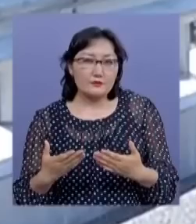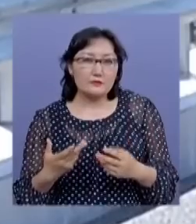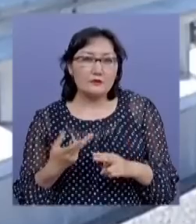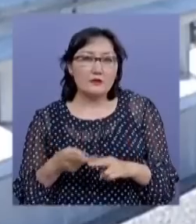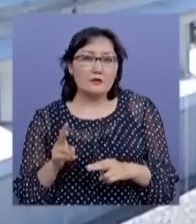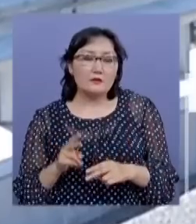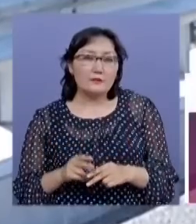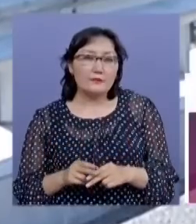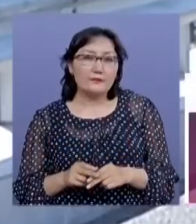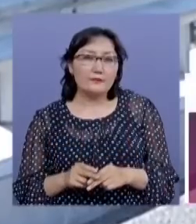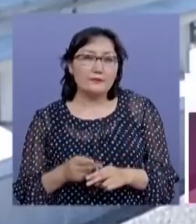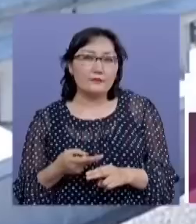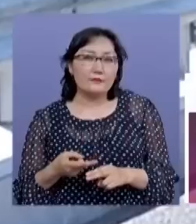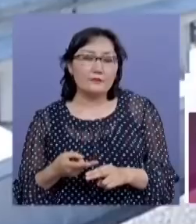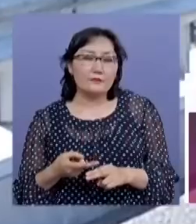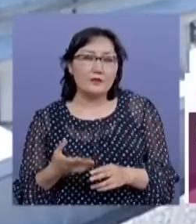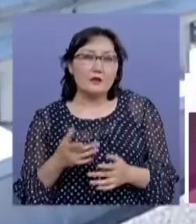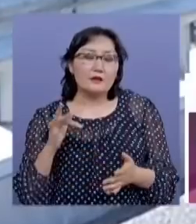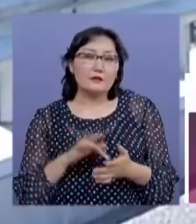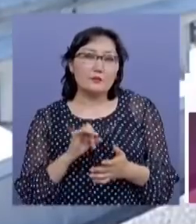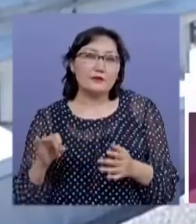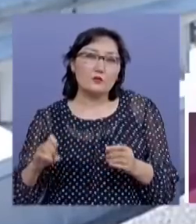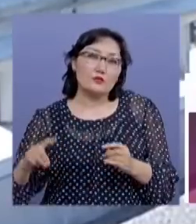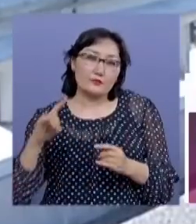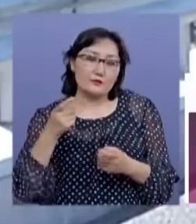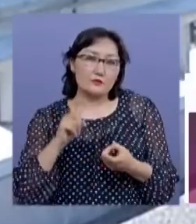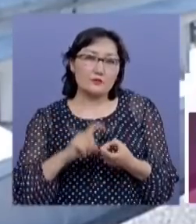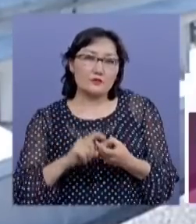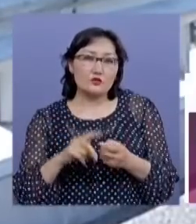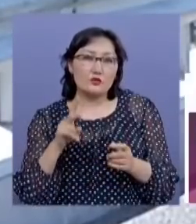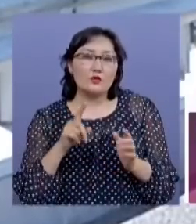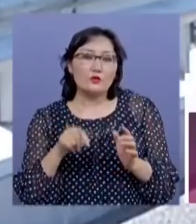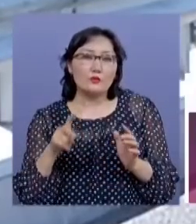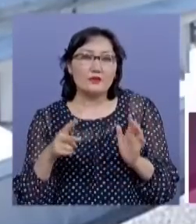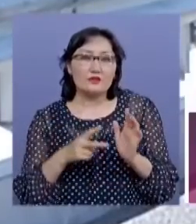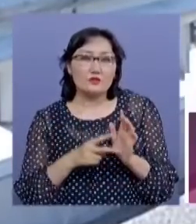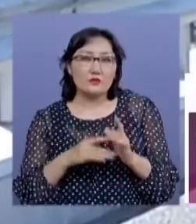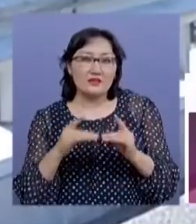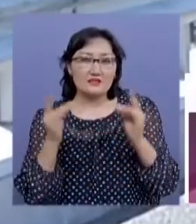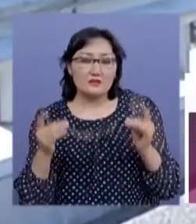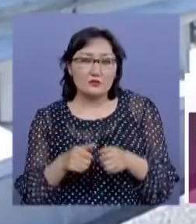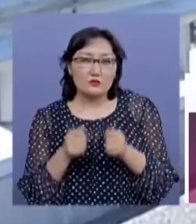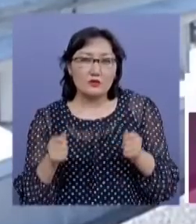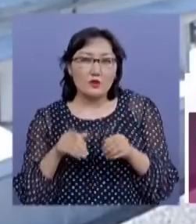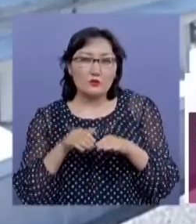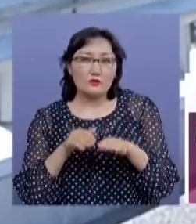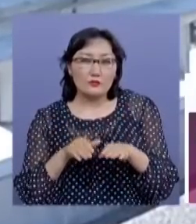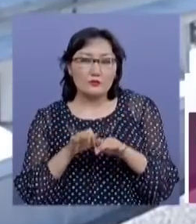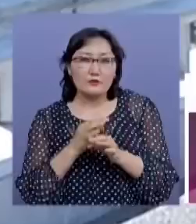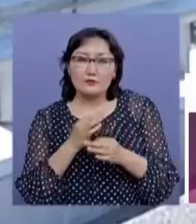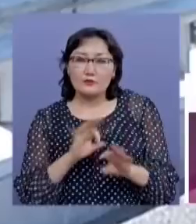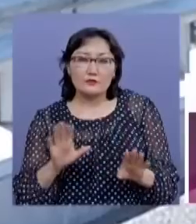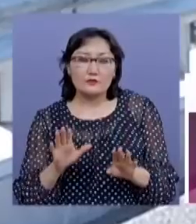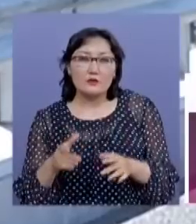Которая соединит город и аэропорт. Қала мен әуежайды жалғап тұратын нөмірі екінші эстакаданың ашылуы көлік тығынын болдырмайды